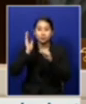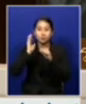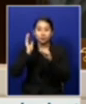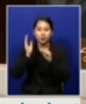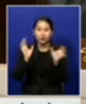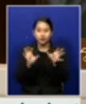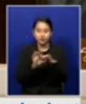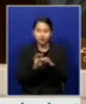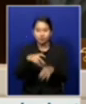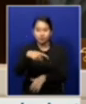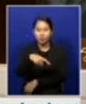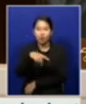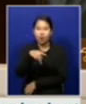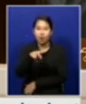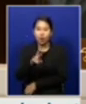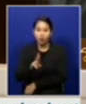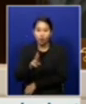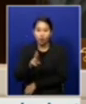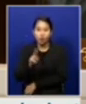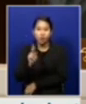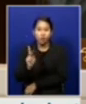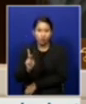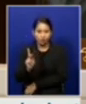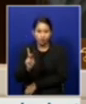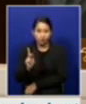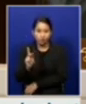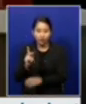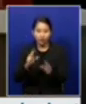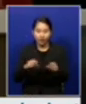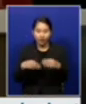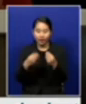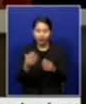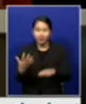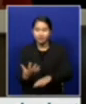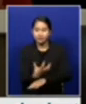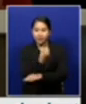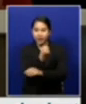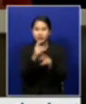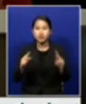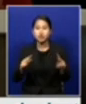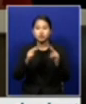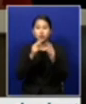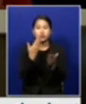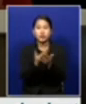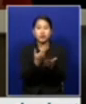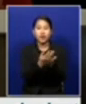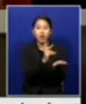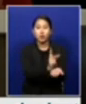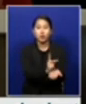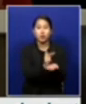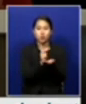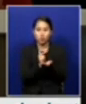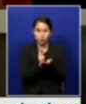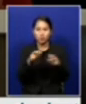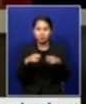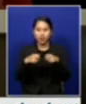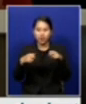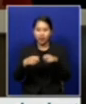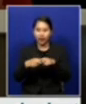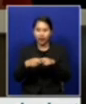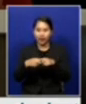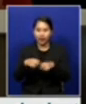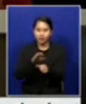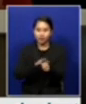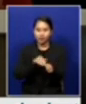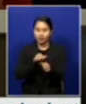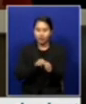กับพระราชบัญญัติพระราชกำหนดให้อำนาจกระทรวงการคลังกู้เงินเพื่อแก้ไขปัญหาเยียวยาและ